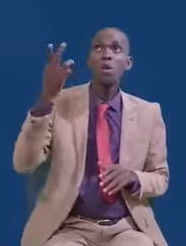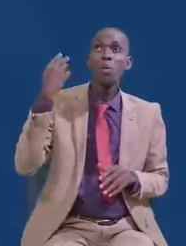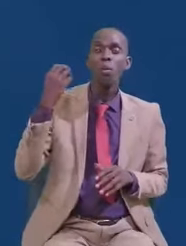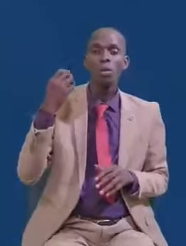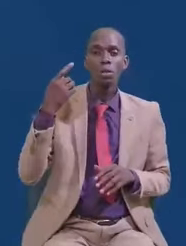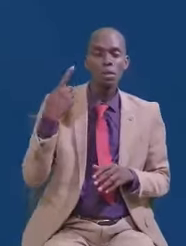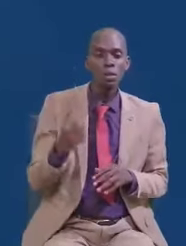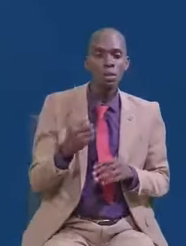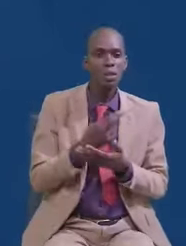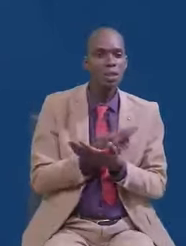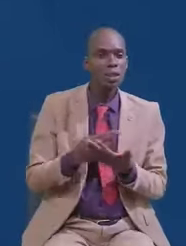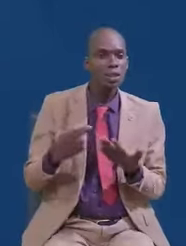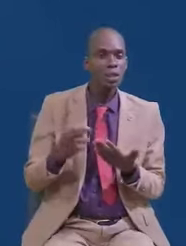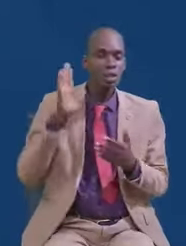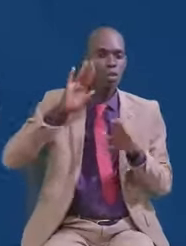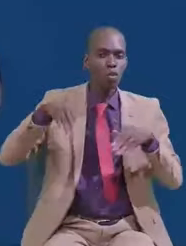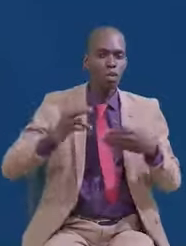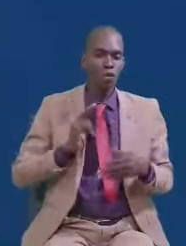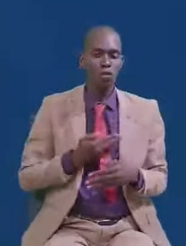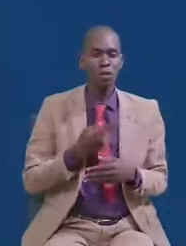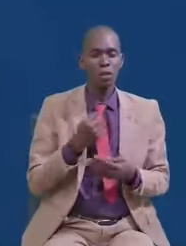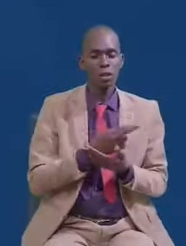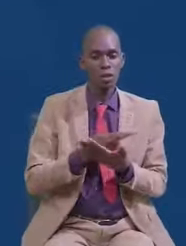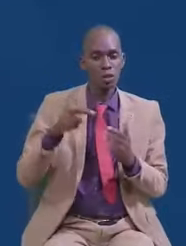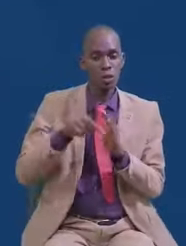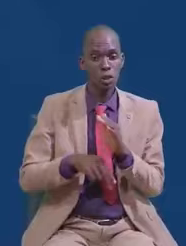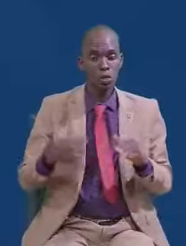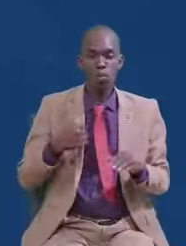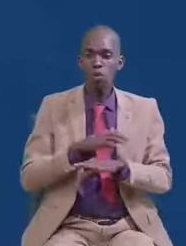Il va nous donner la justice qu'on ne pouvait pas avoir nous-mêmes.